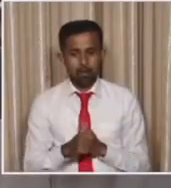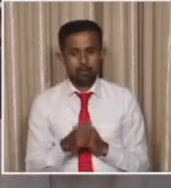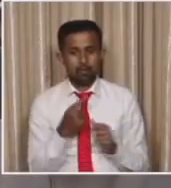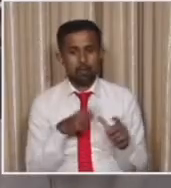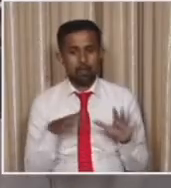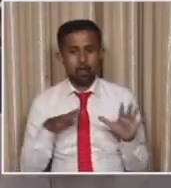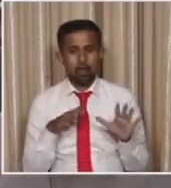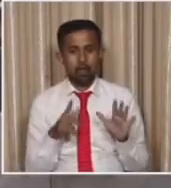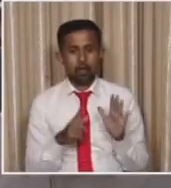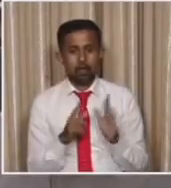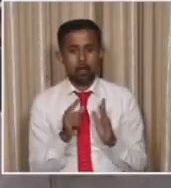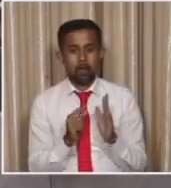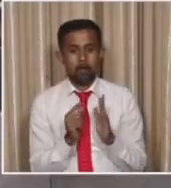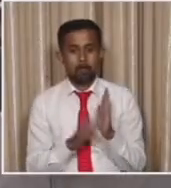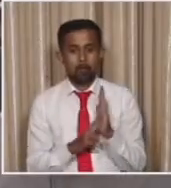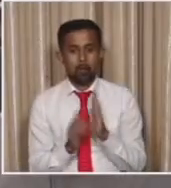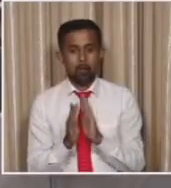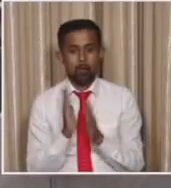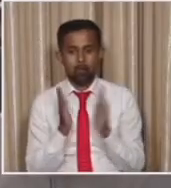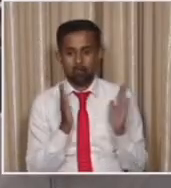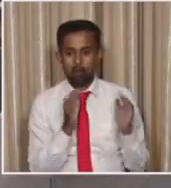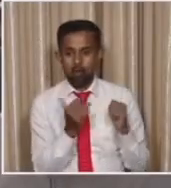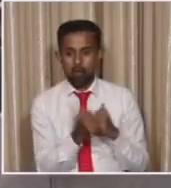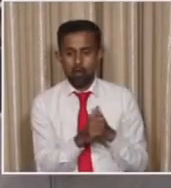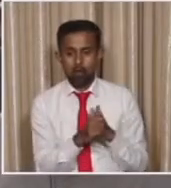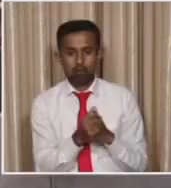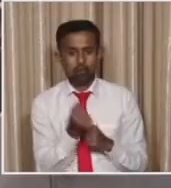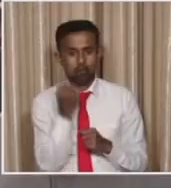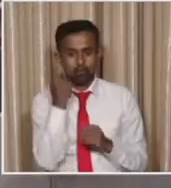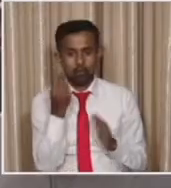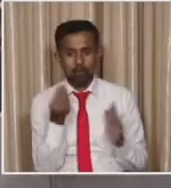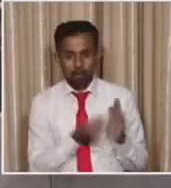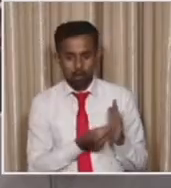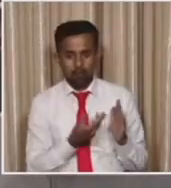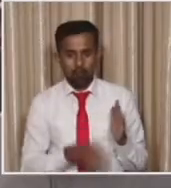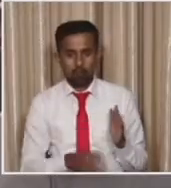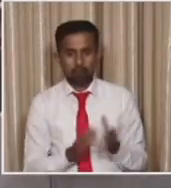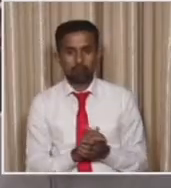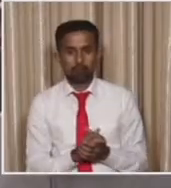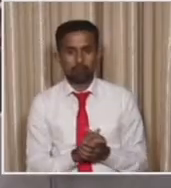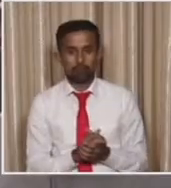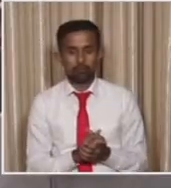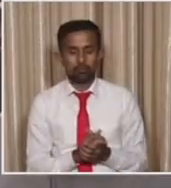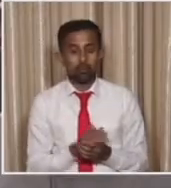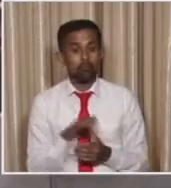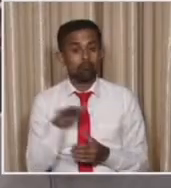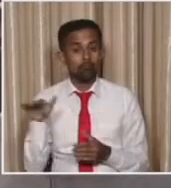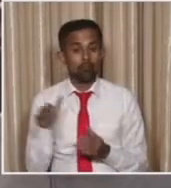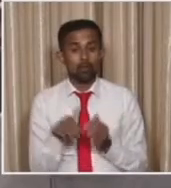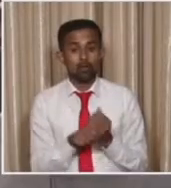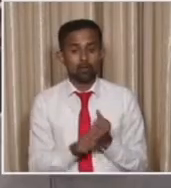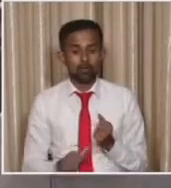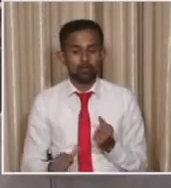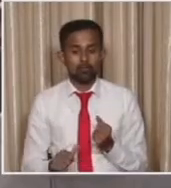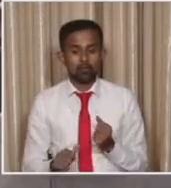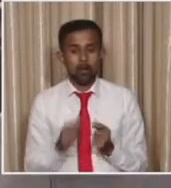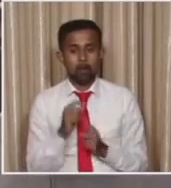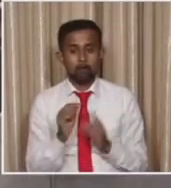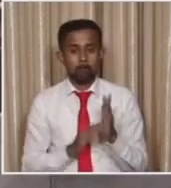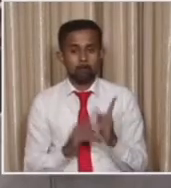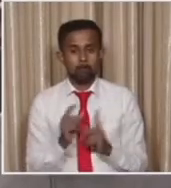anuradpuri jatyantara bauddha pustaka alayak pitu mesandahat. Yojana wa kidripat telatino, pradesi ni yojana karna mantri